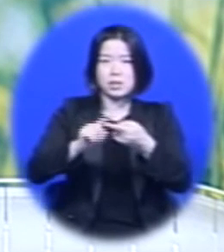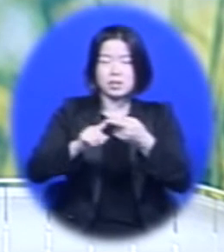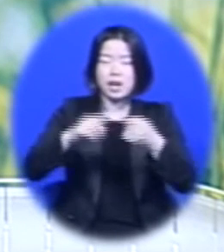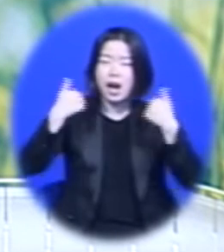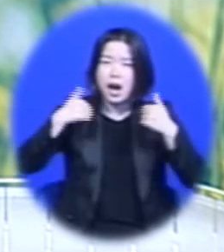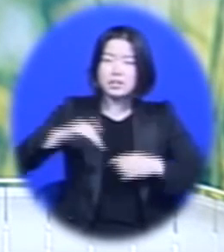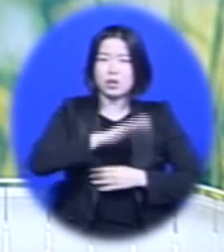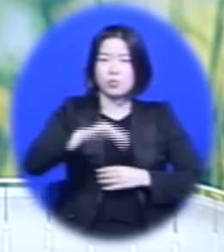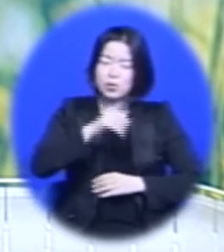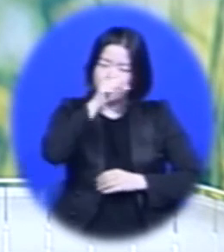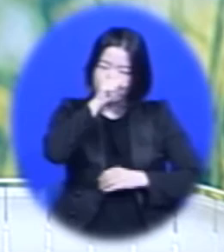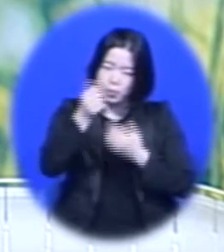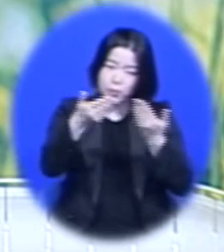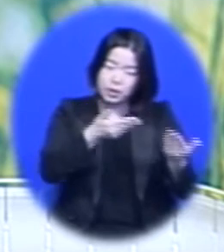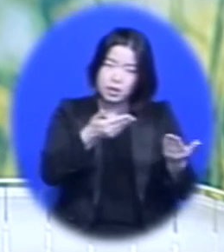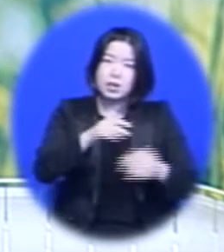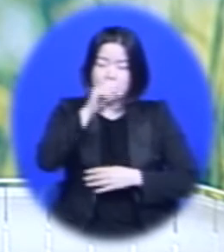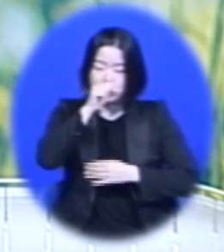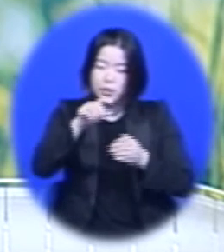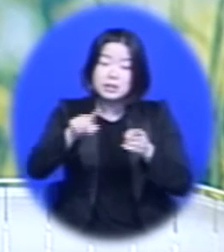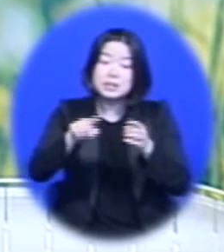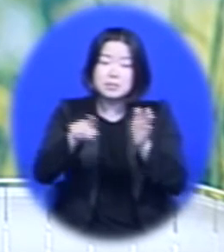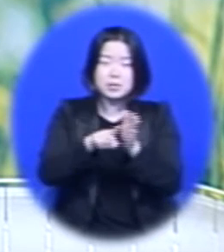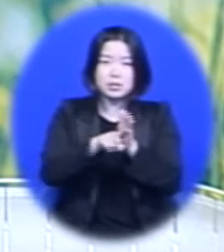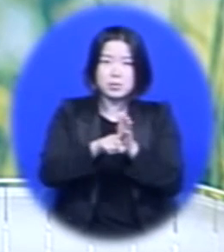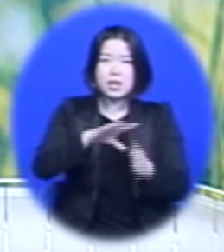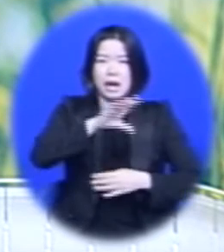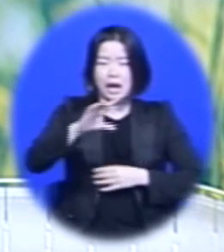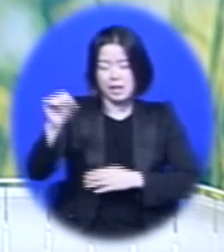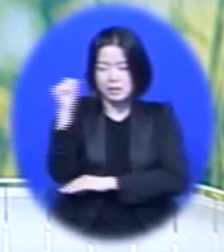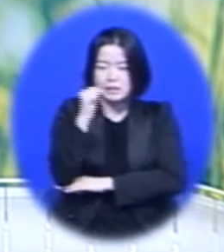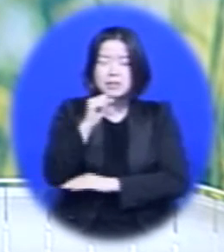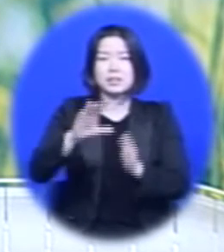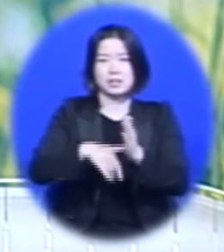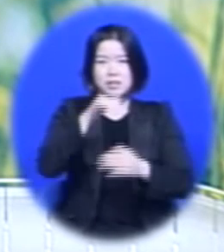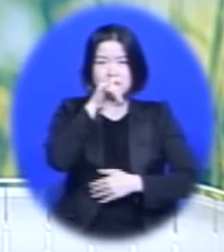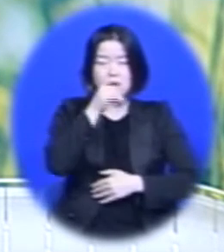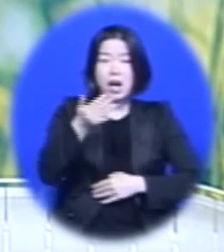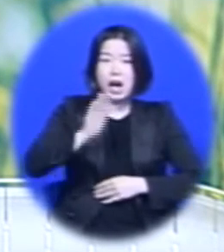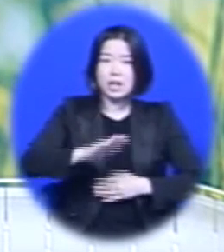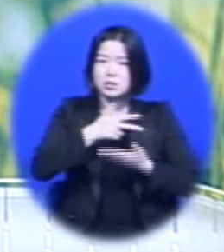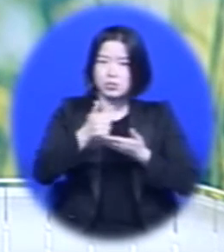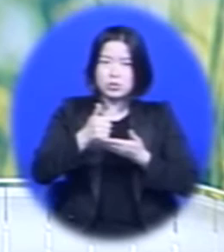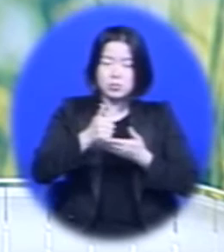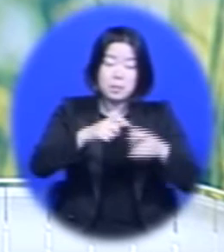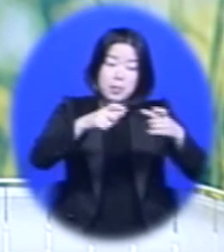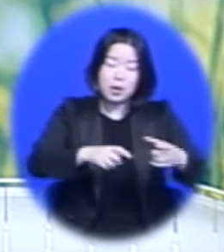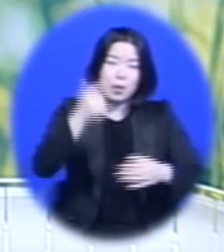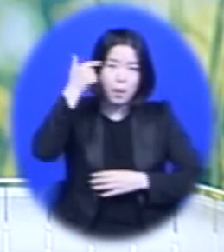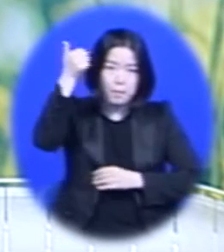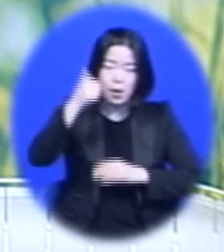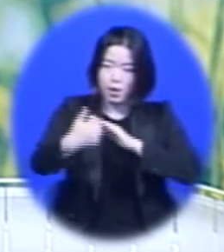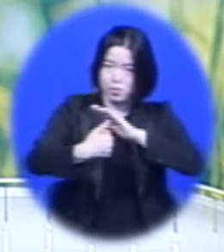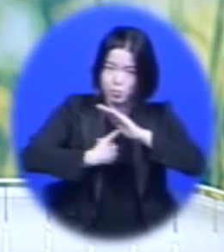우리를 선대하시며 선하시다는 믿음이 때때로 흔들리기도 했습니다. 하지만 주님은 교구 목사님께서 신방